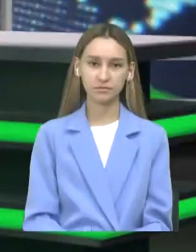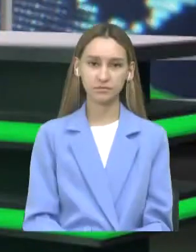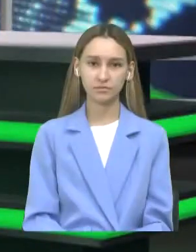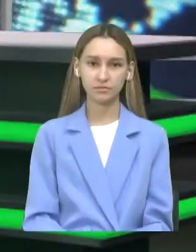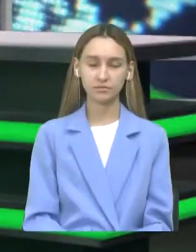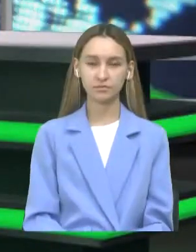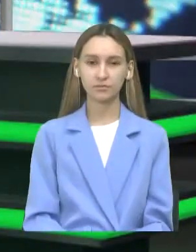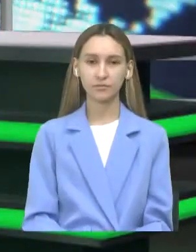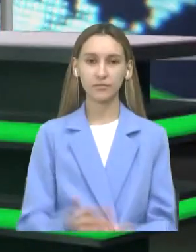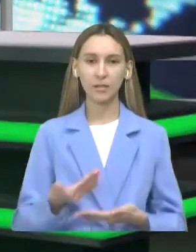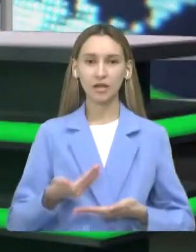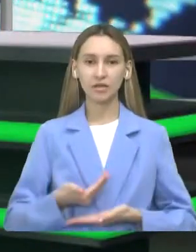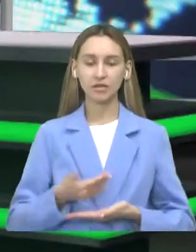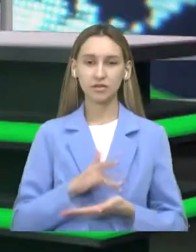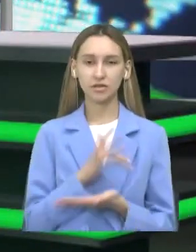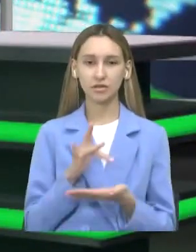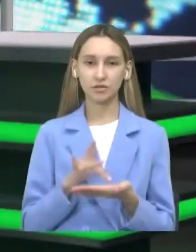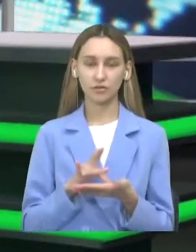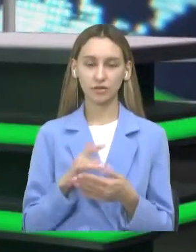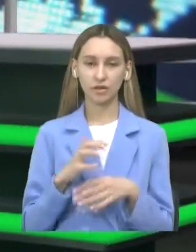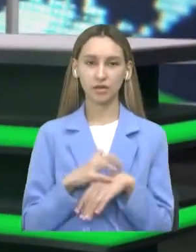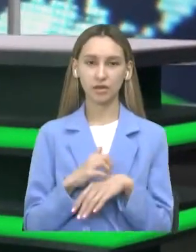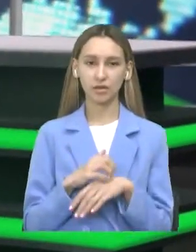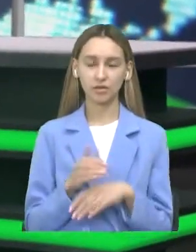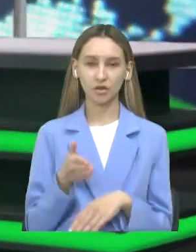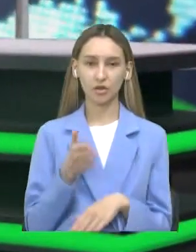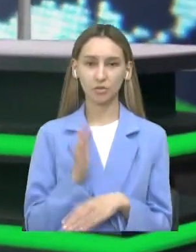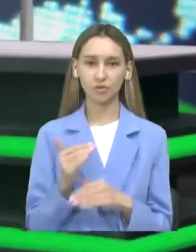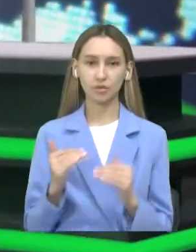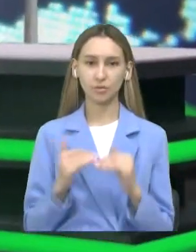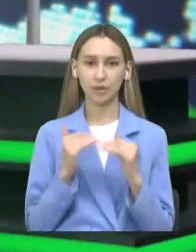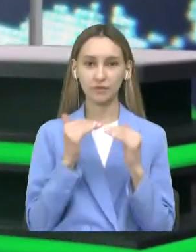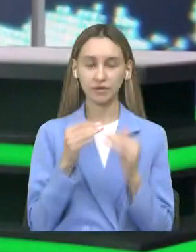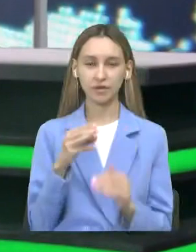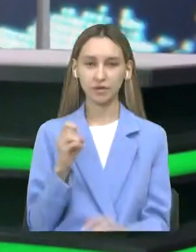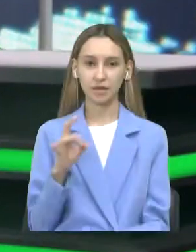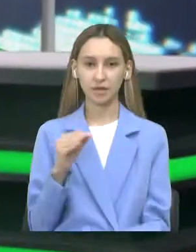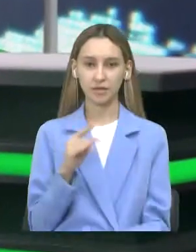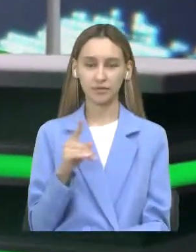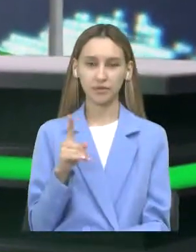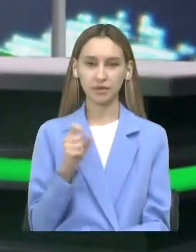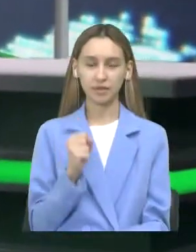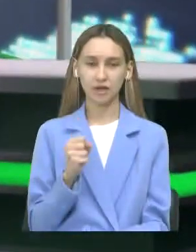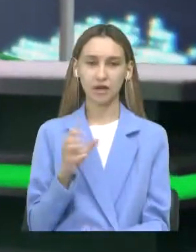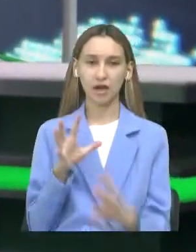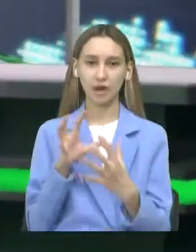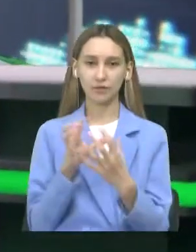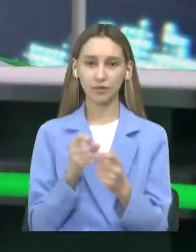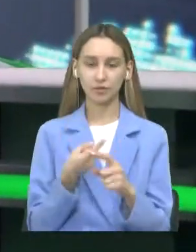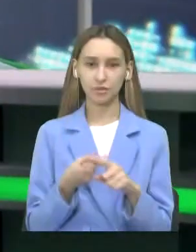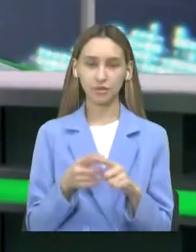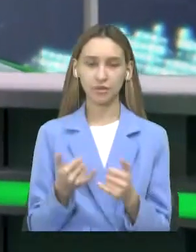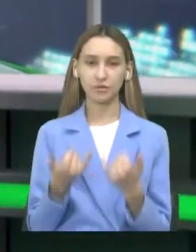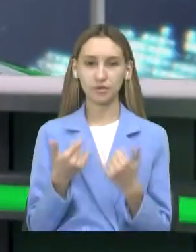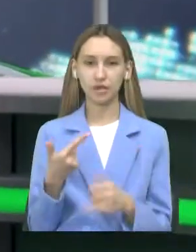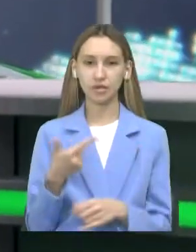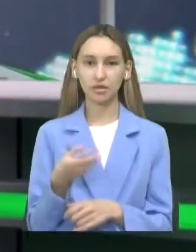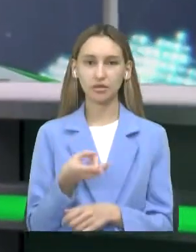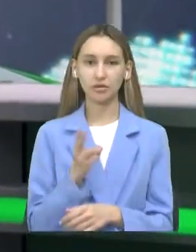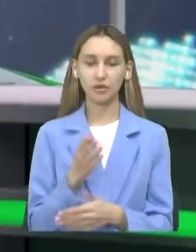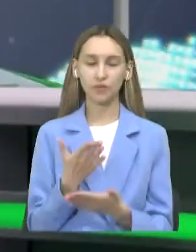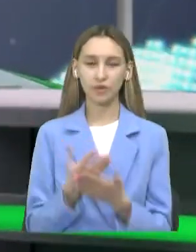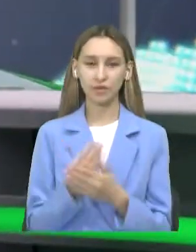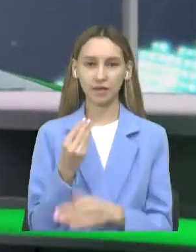Шахарда қоғамдық көліктің жолақысы қымбаттайды. Қазіргі таңда көлік картасын пайдаланатын қала тұрғындары үшін билет құны 80 теңге,